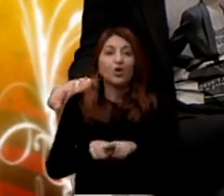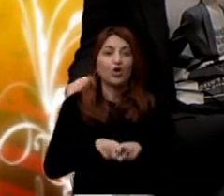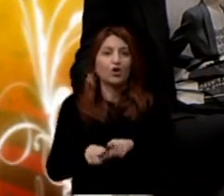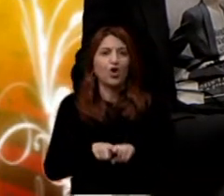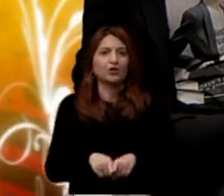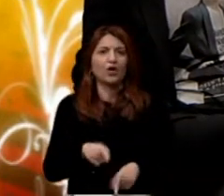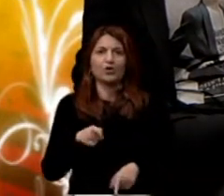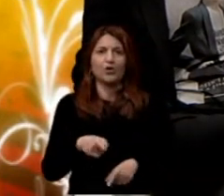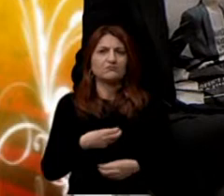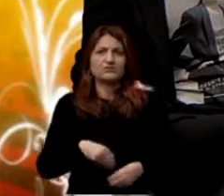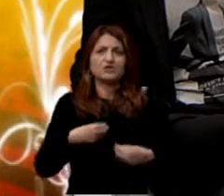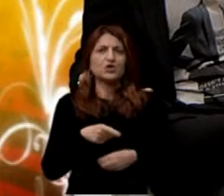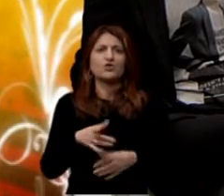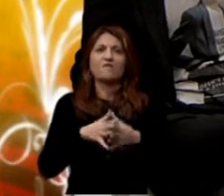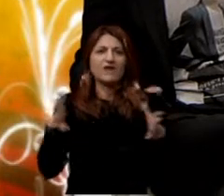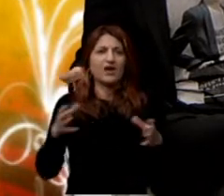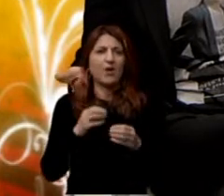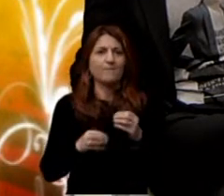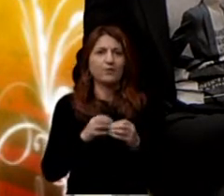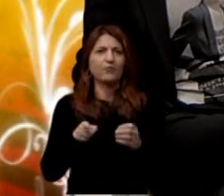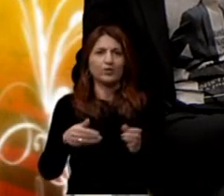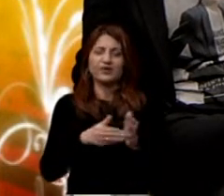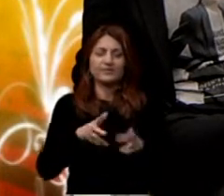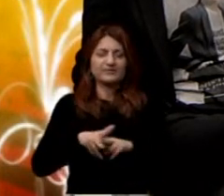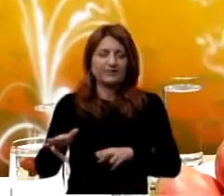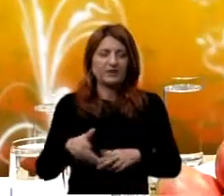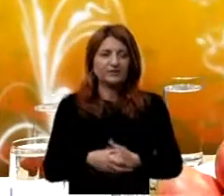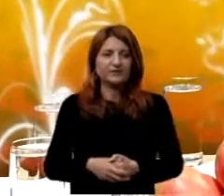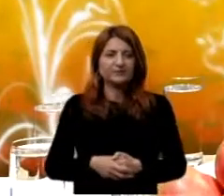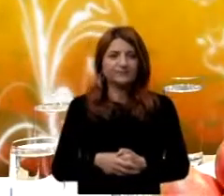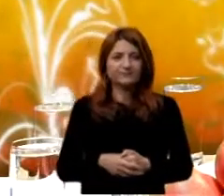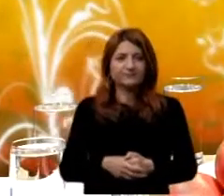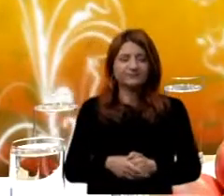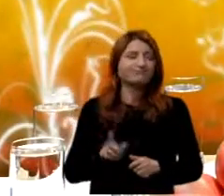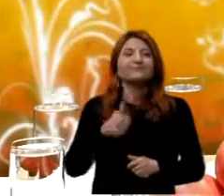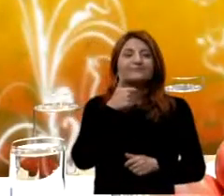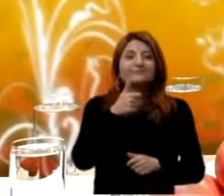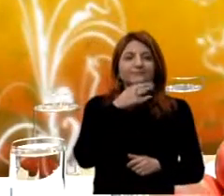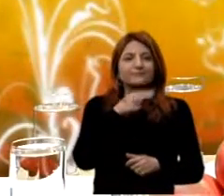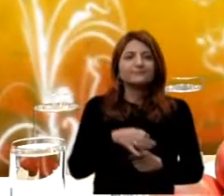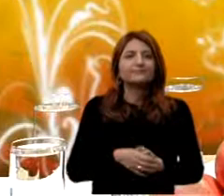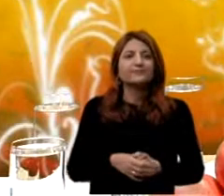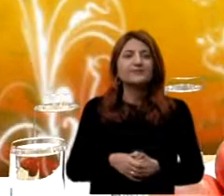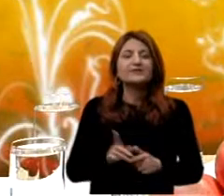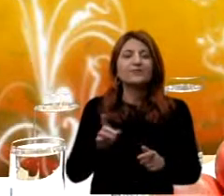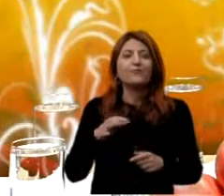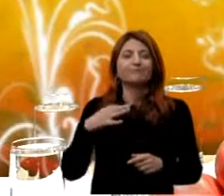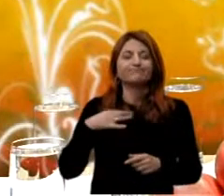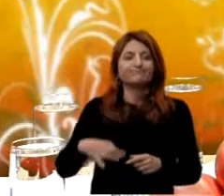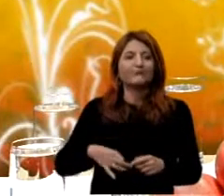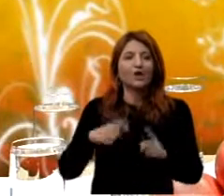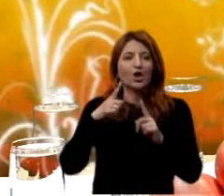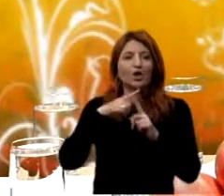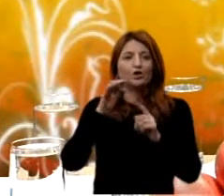je definitivno veliki problem koji treba spriječiti. Ja. I imam još samo jedno pitanje, primarac tome mogu samo jedno